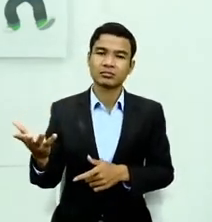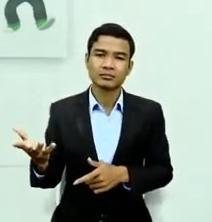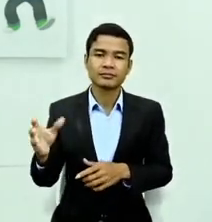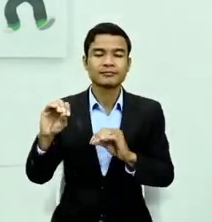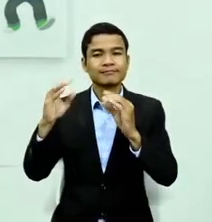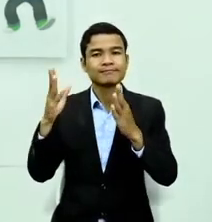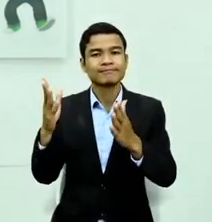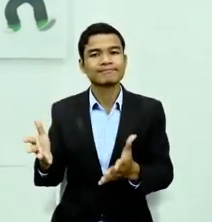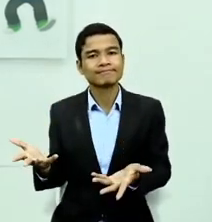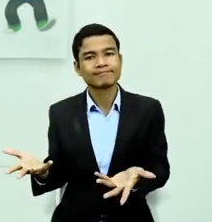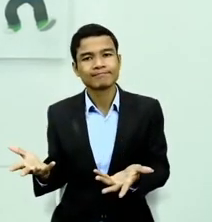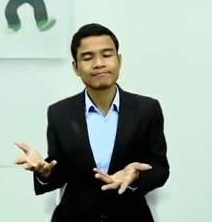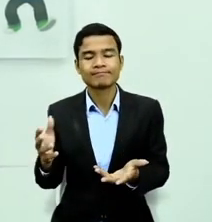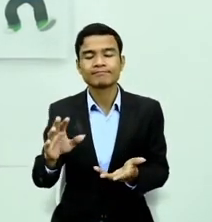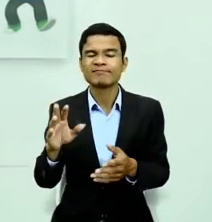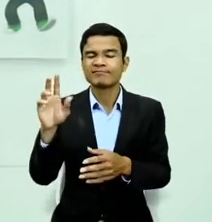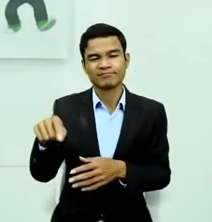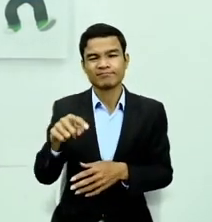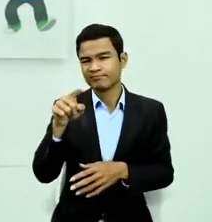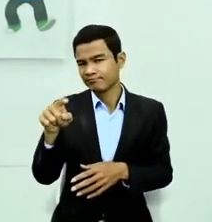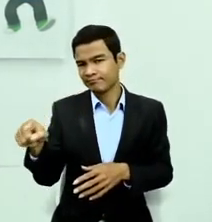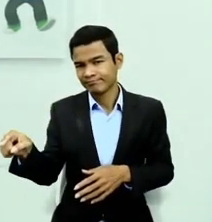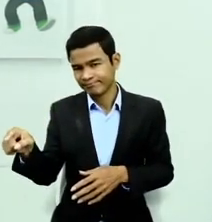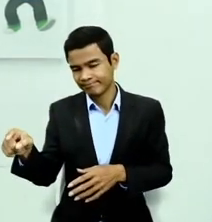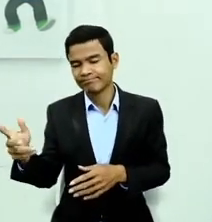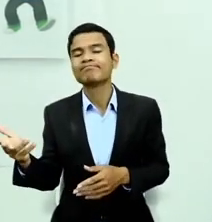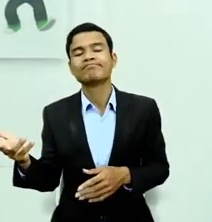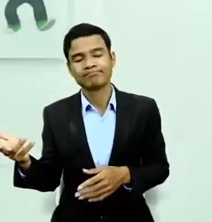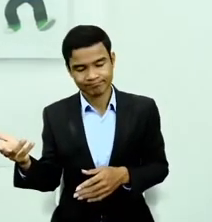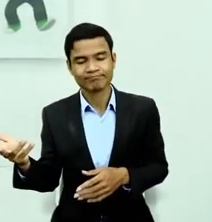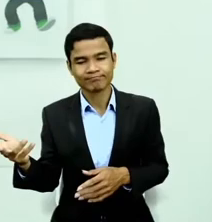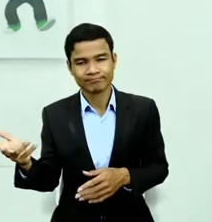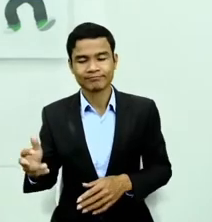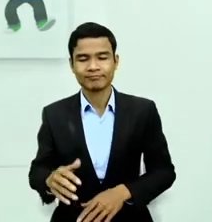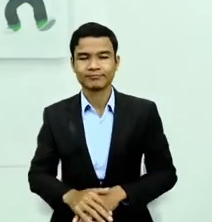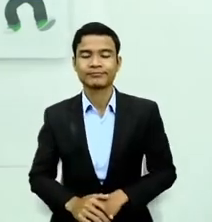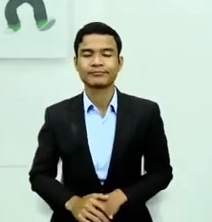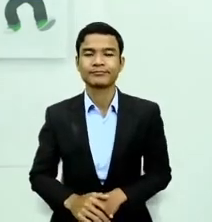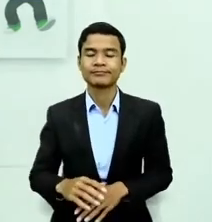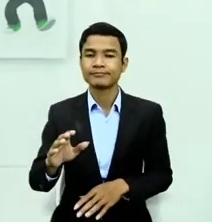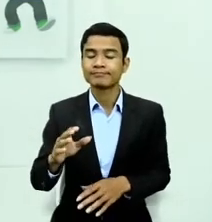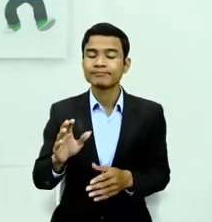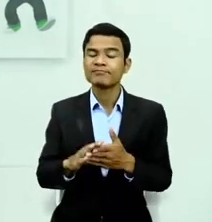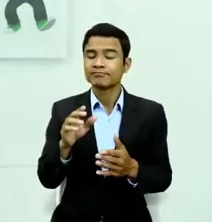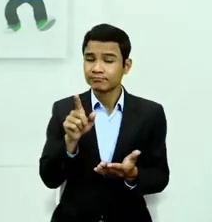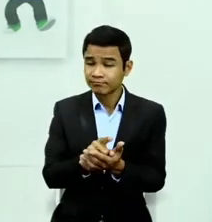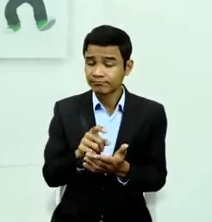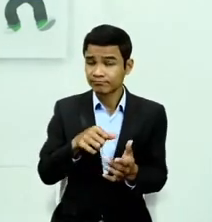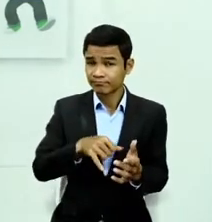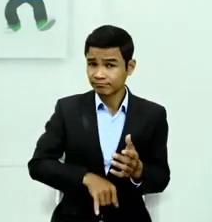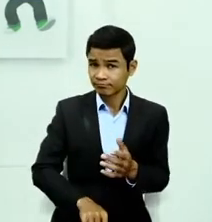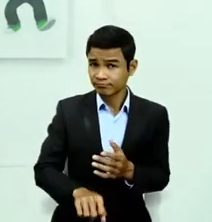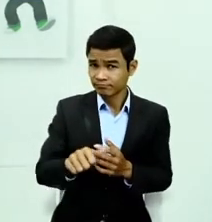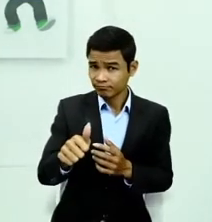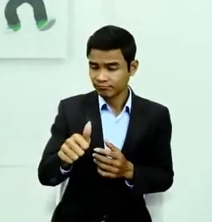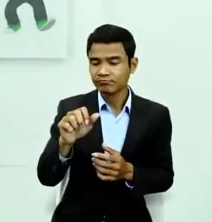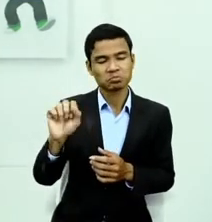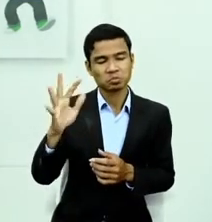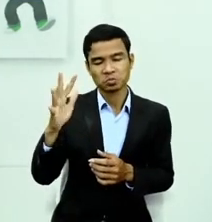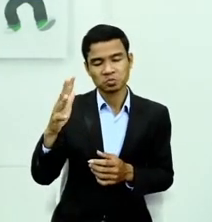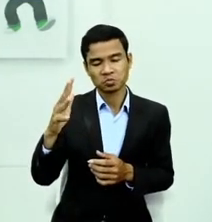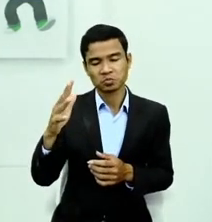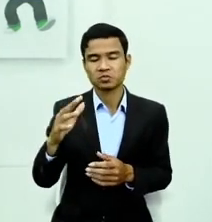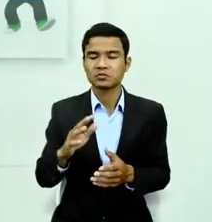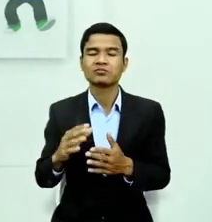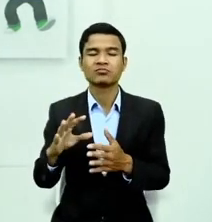cổ chà cú xả nhá khoài nó chà thường đấy thôi chị con là ọt ăn chẳng ọt tê hơi cô mình mến